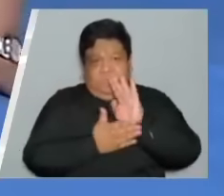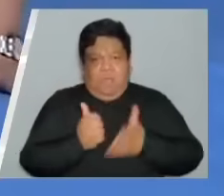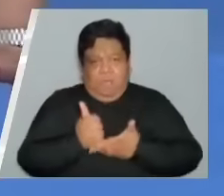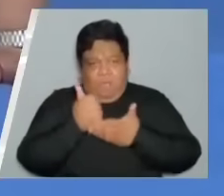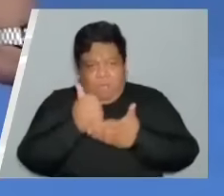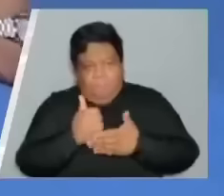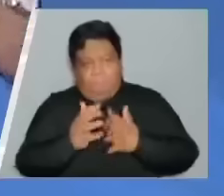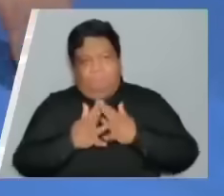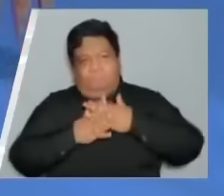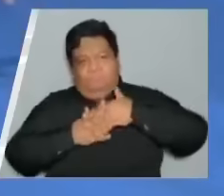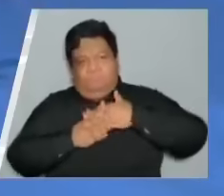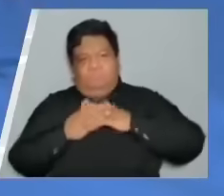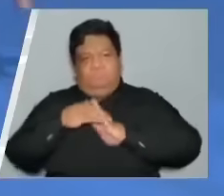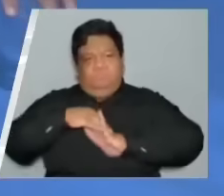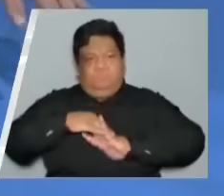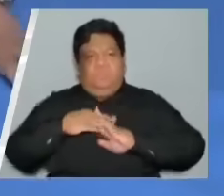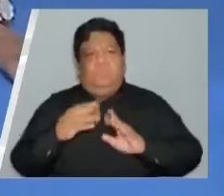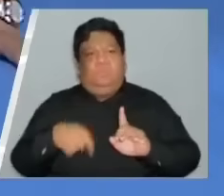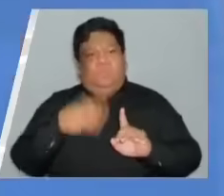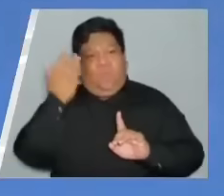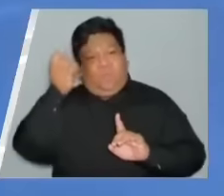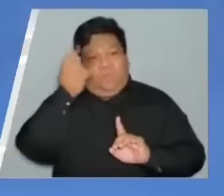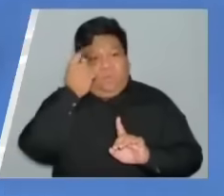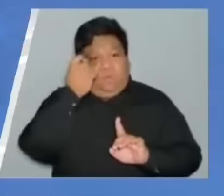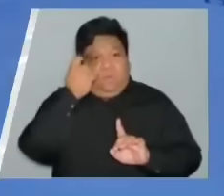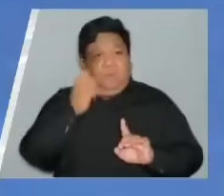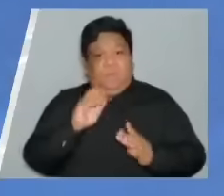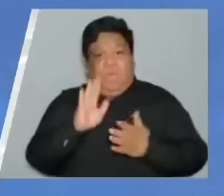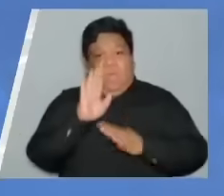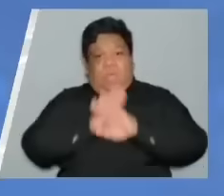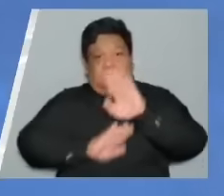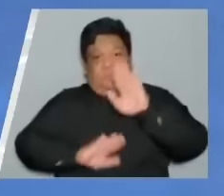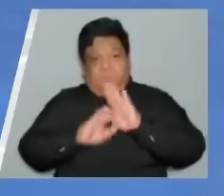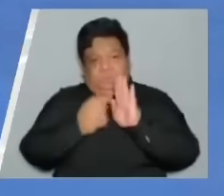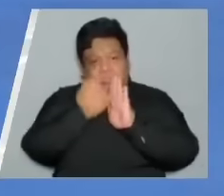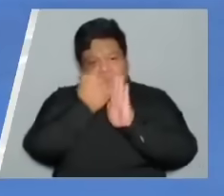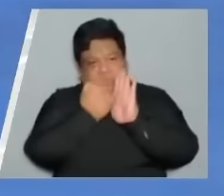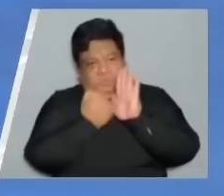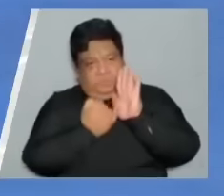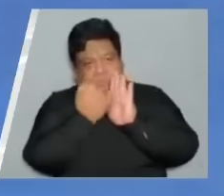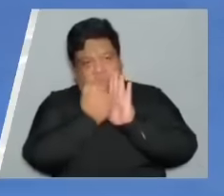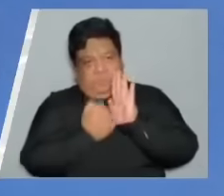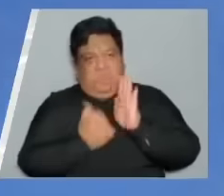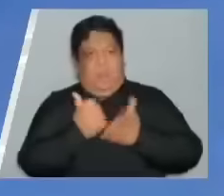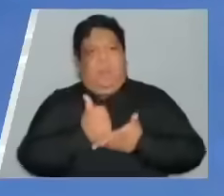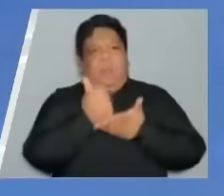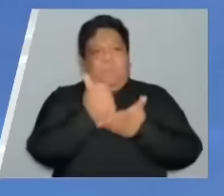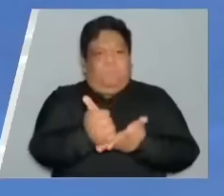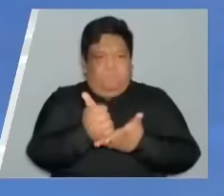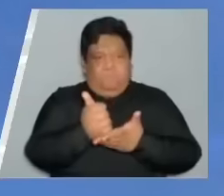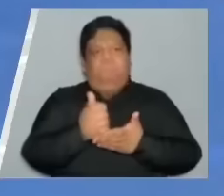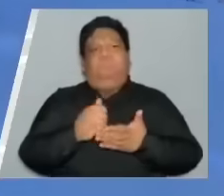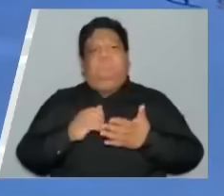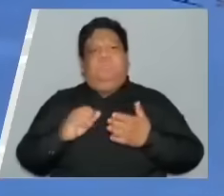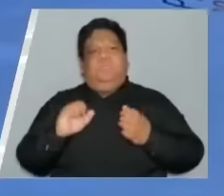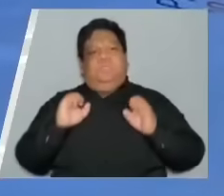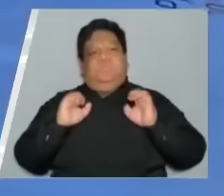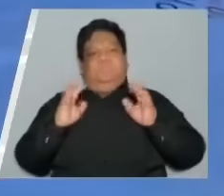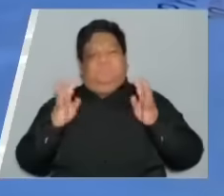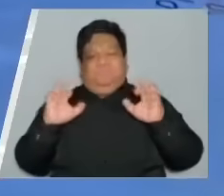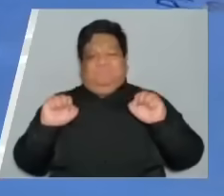yung nerve po kasi sa kamay, and go like this po, para ma-stretch po yung mga muscles dito